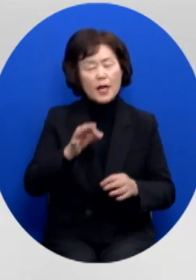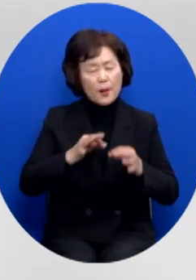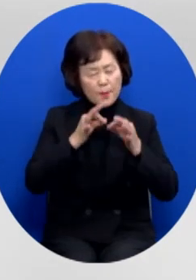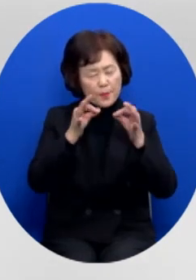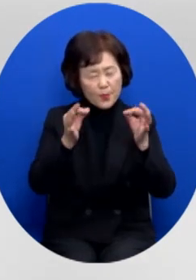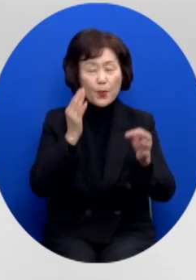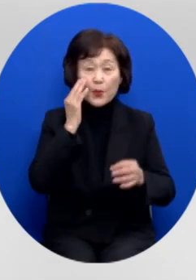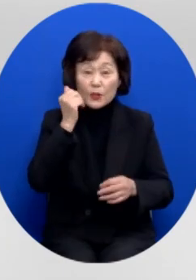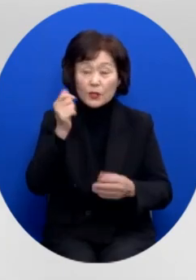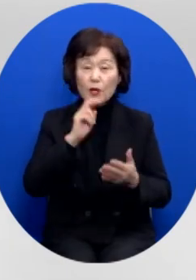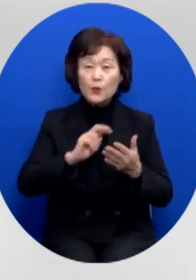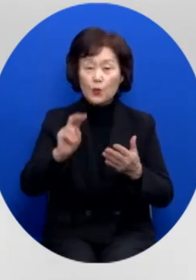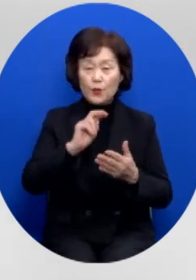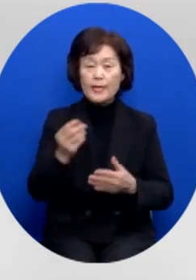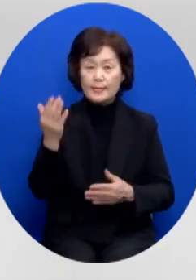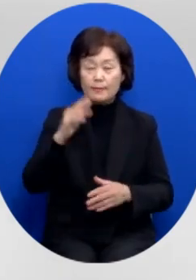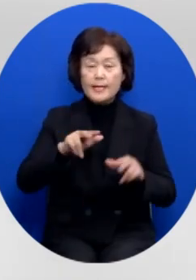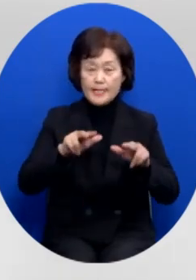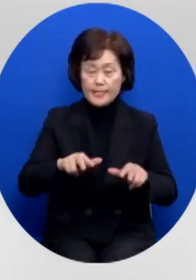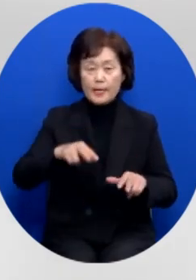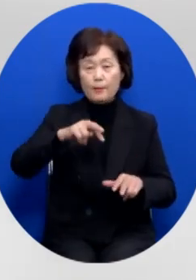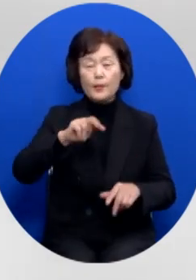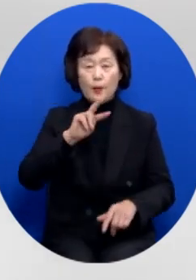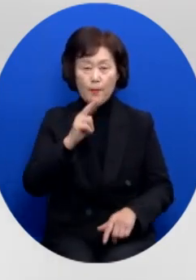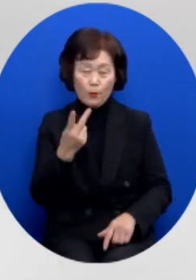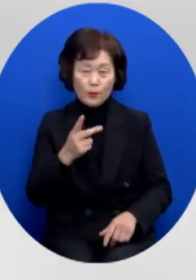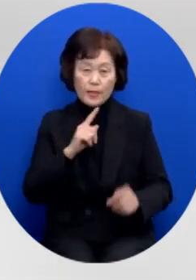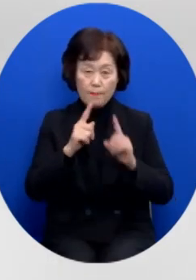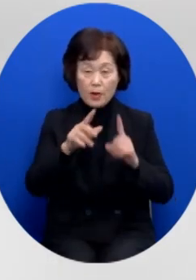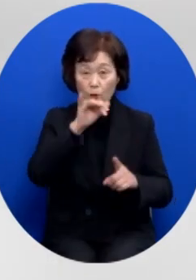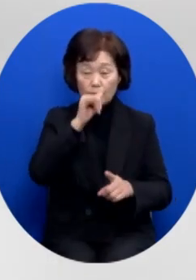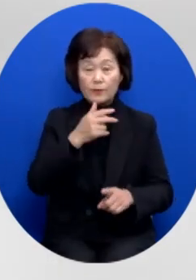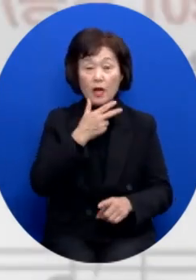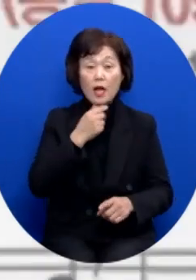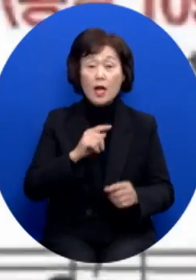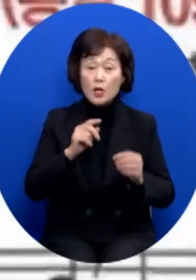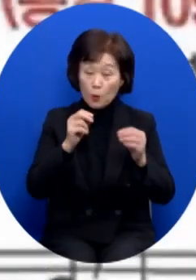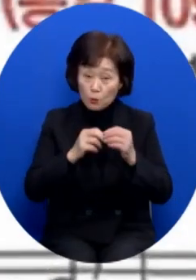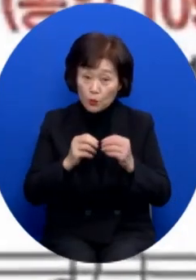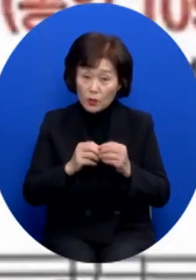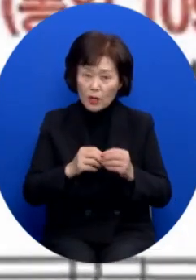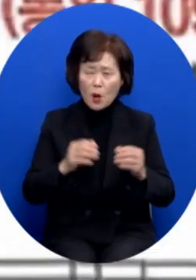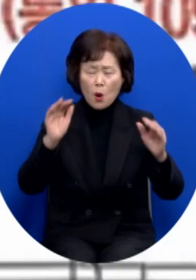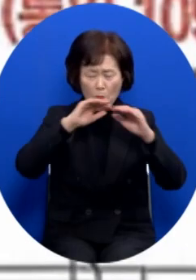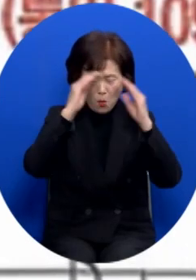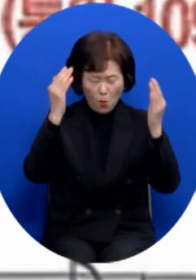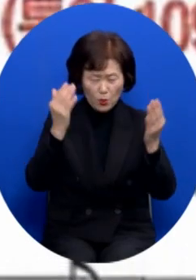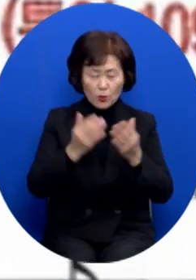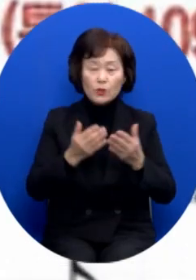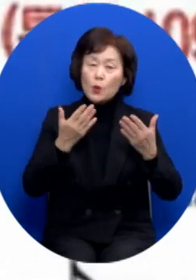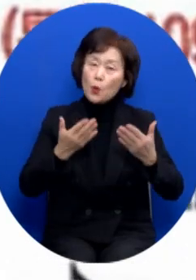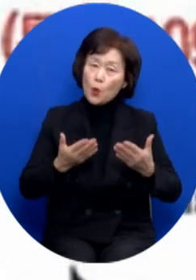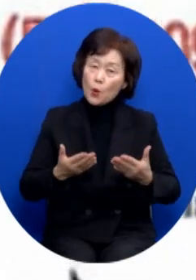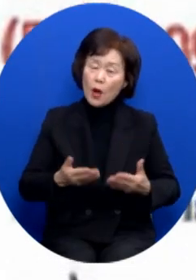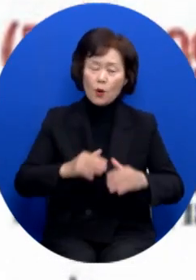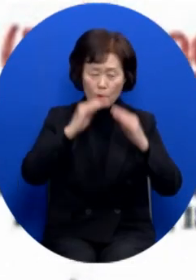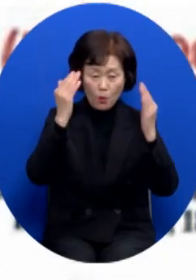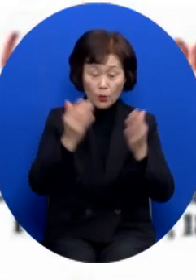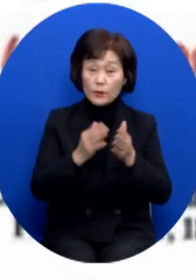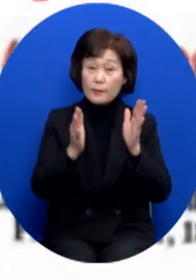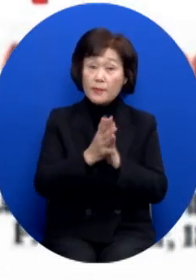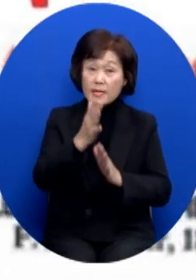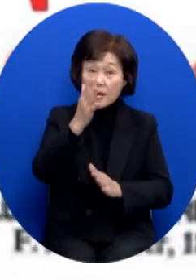이렇게 제안한 것입니다. 이 영문 가사의 뜻인 모든 것이 고요하고 모든 것이 빛나네 이